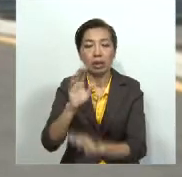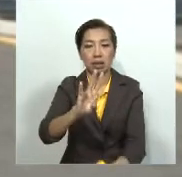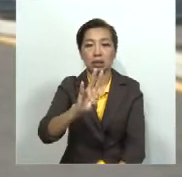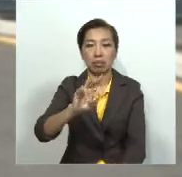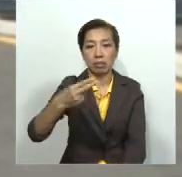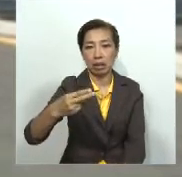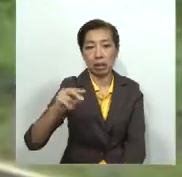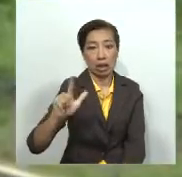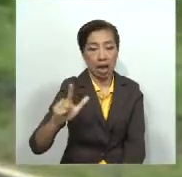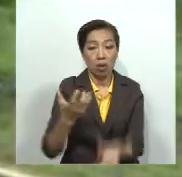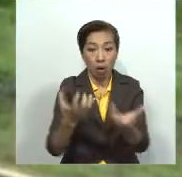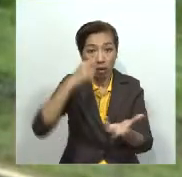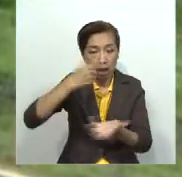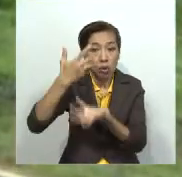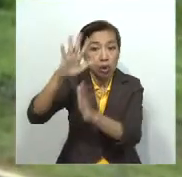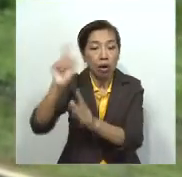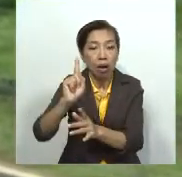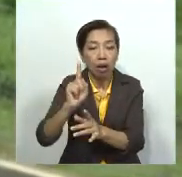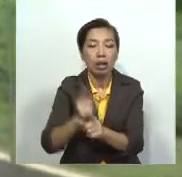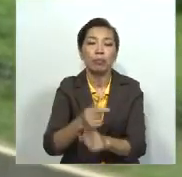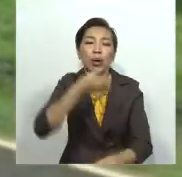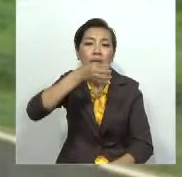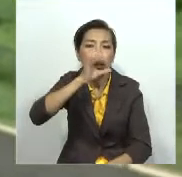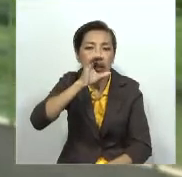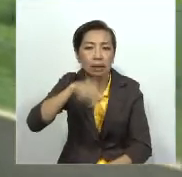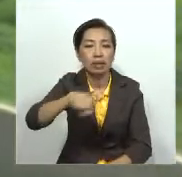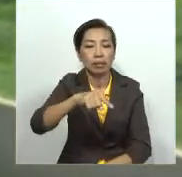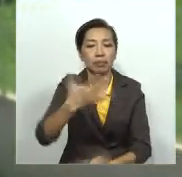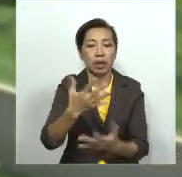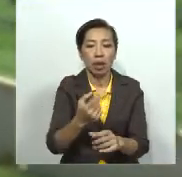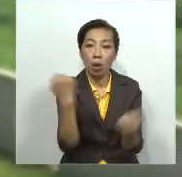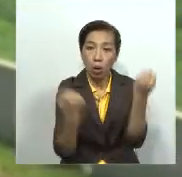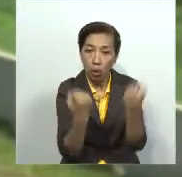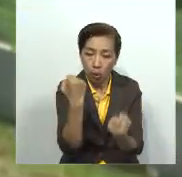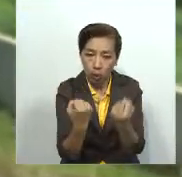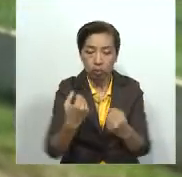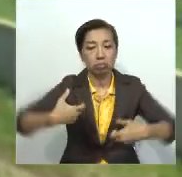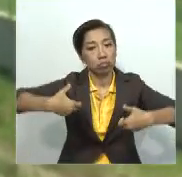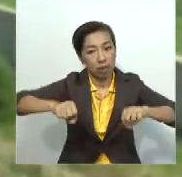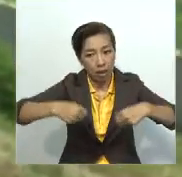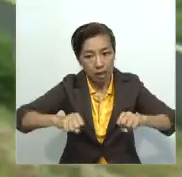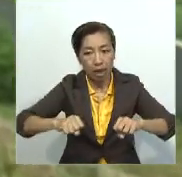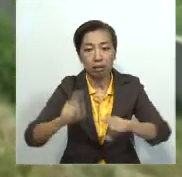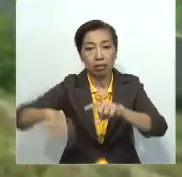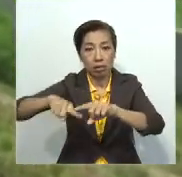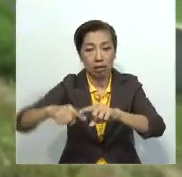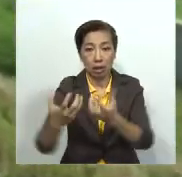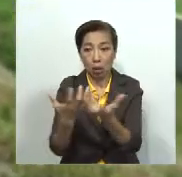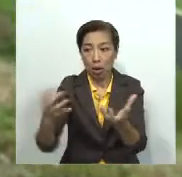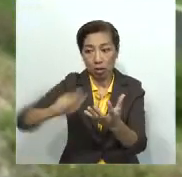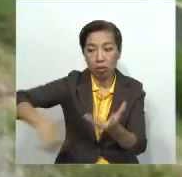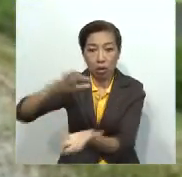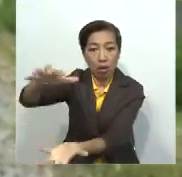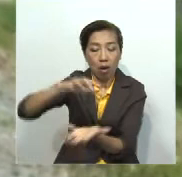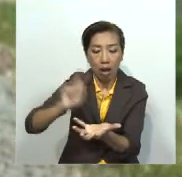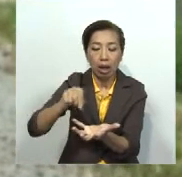ครับสินค้าส่งออกที่สำคัญก็คือเครื่องดื่มที่ไม่มีแอลกอฮอล์รถยนต์และอุปกรณ์รถจักรยานยนต์และส่วนประกอบสินค้านำเข้าที่สำคัญก็คือผัก